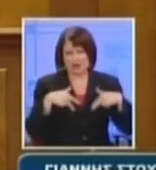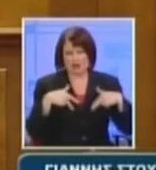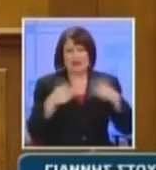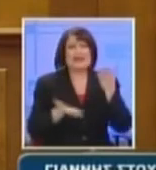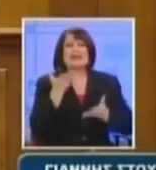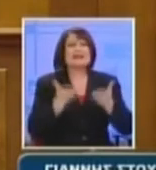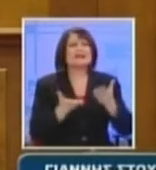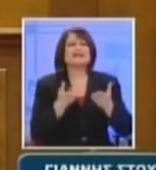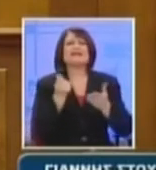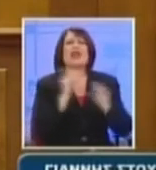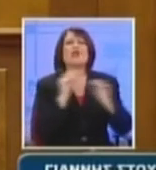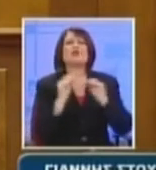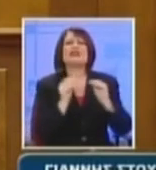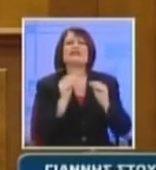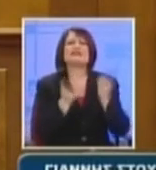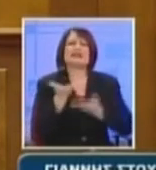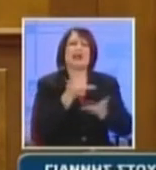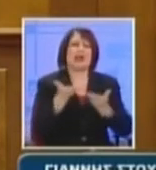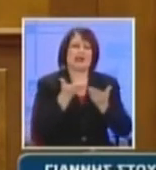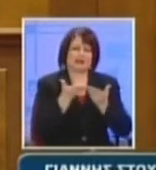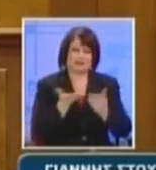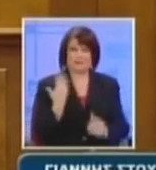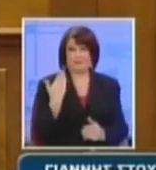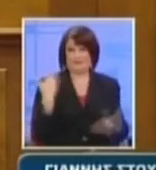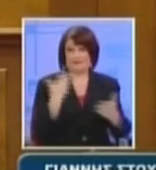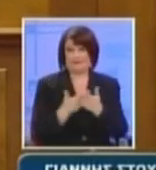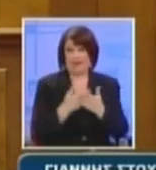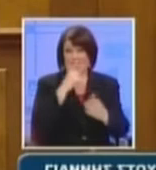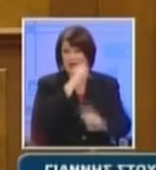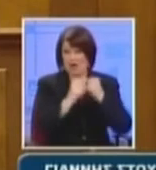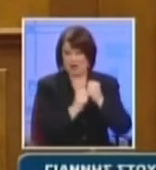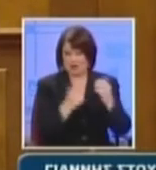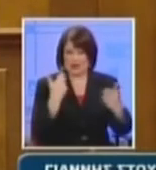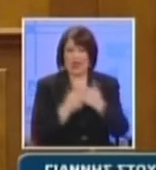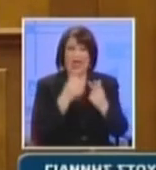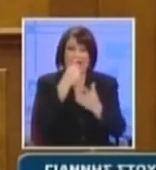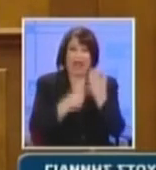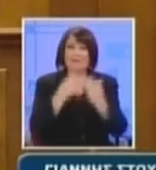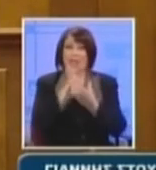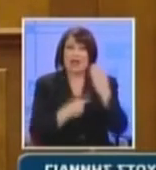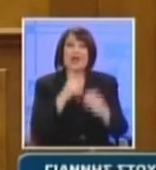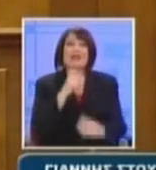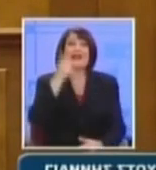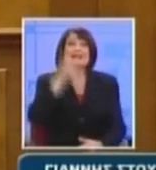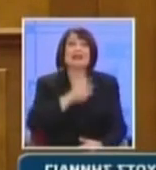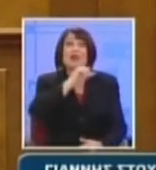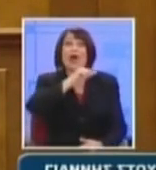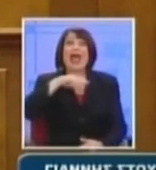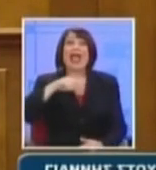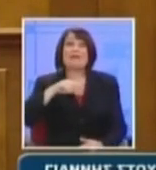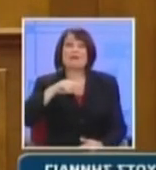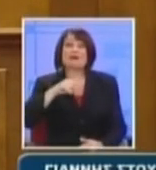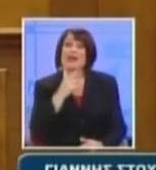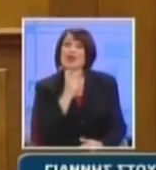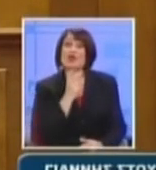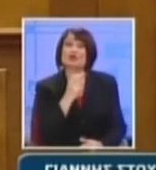ισοζυγίου τρέχουσων συναλλαγών. Προς το τέλος της προηγούμενης δεκαετίας και τα δύο αυτά ελλείμματα ξεπερνούσαν το 10% του ΑΕΠ, χοντρικά